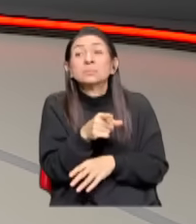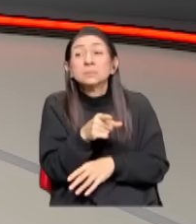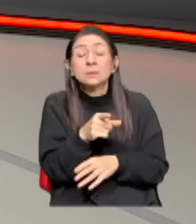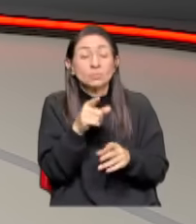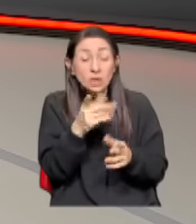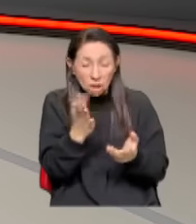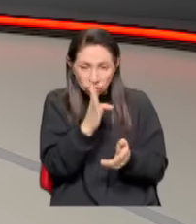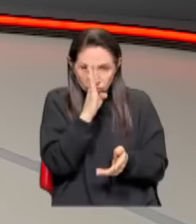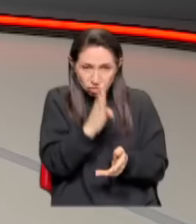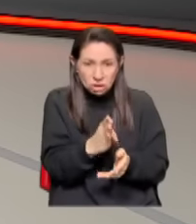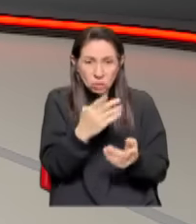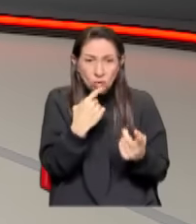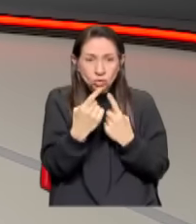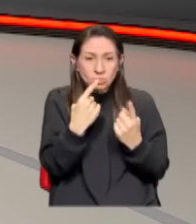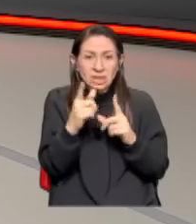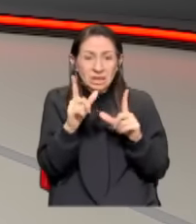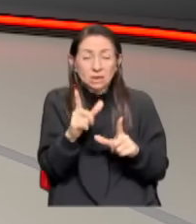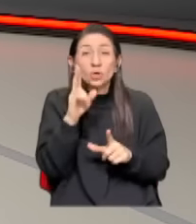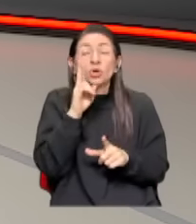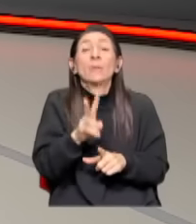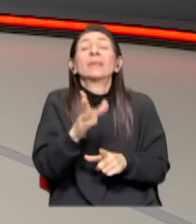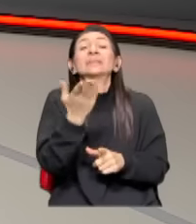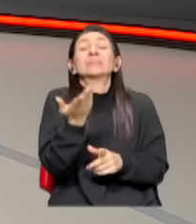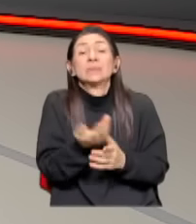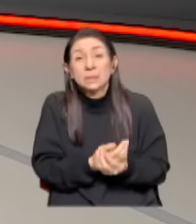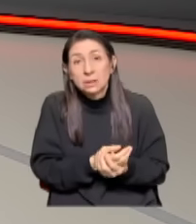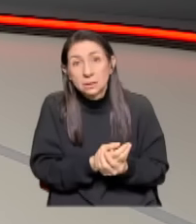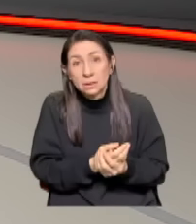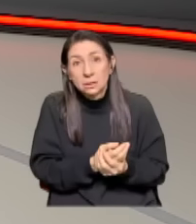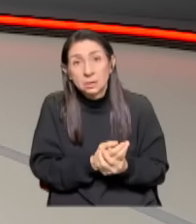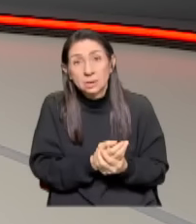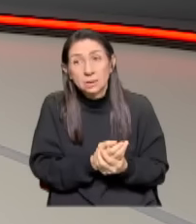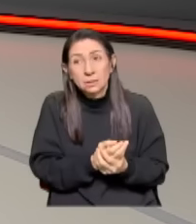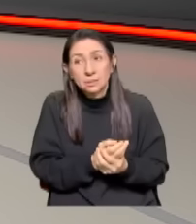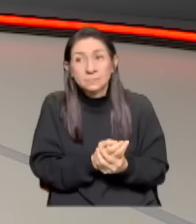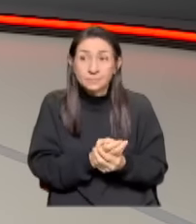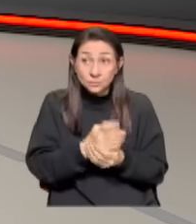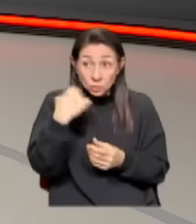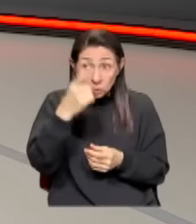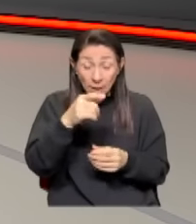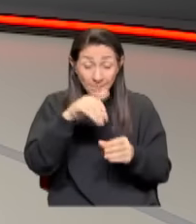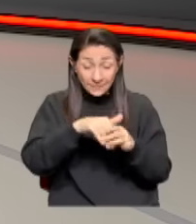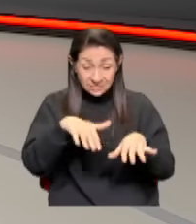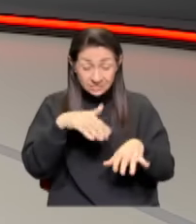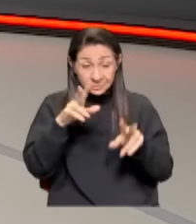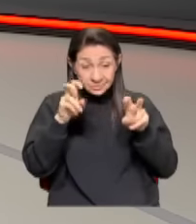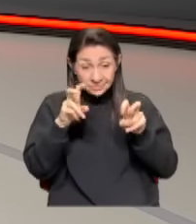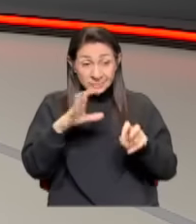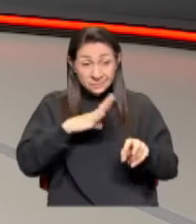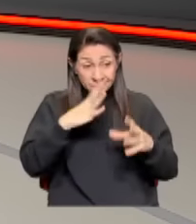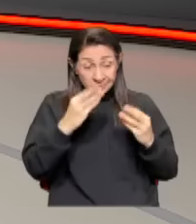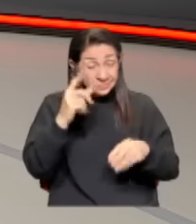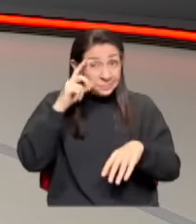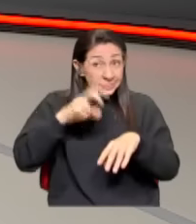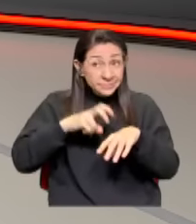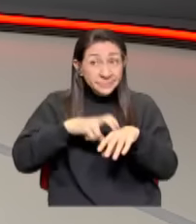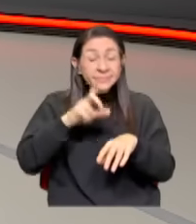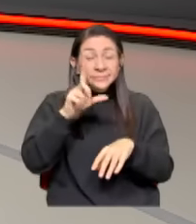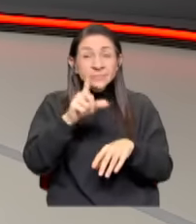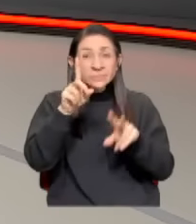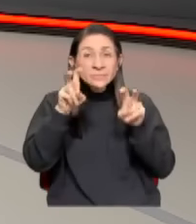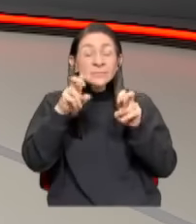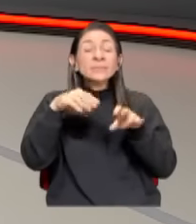Bunları daha ciddi ele almak gerektiğini görmediniz mi? O yüzden meclisin mesela var olduğunun hatırlanması